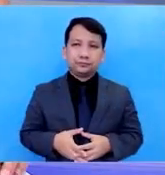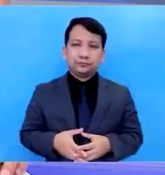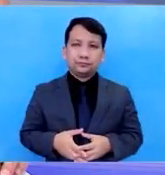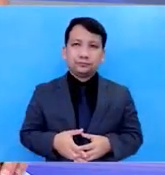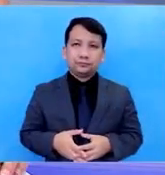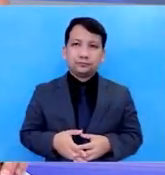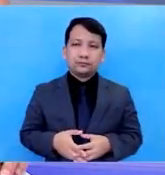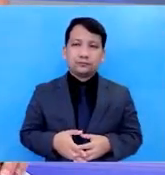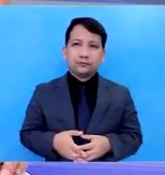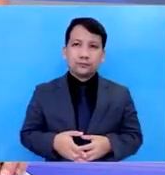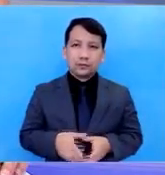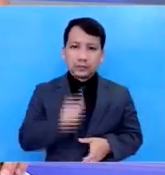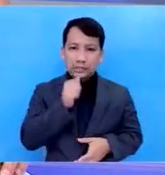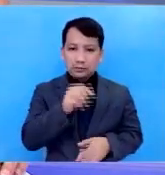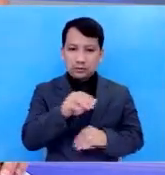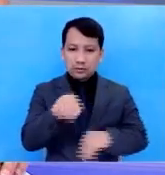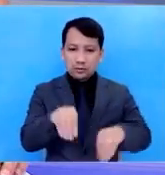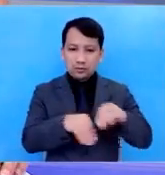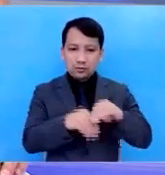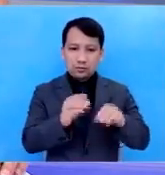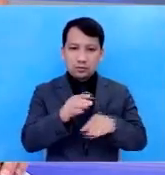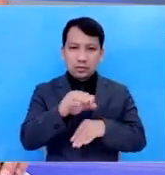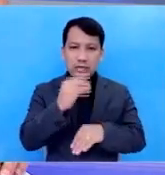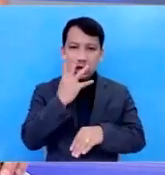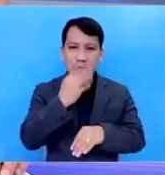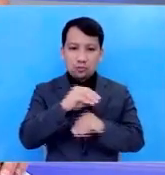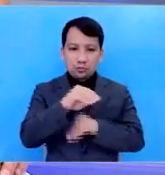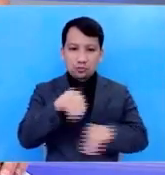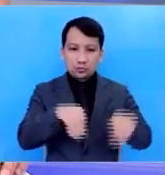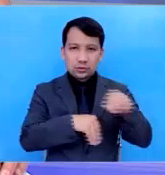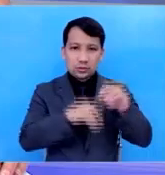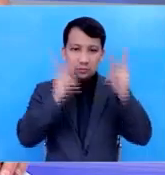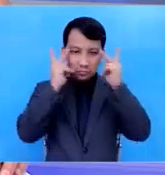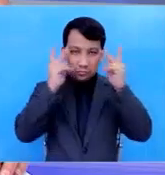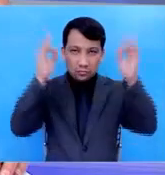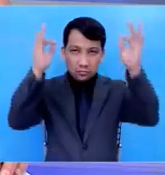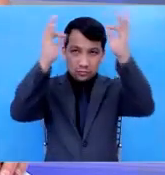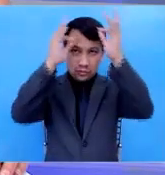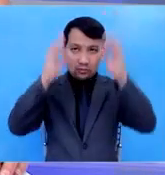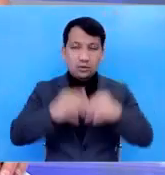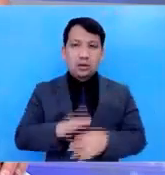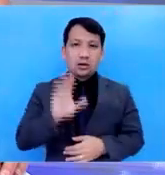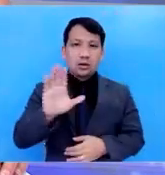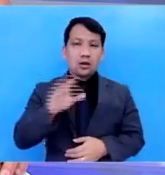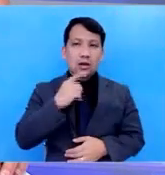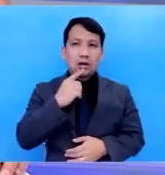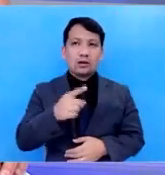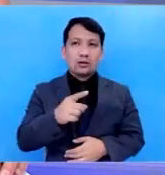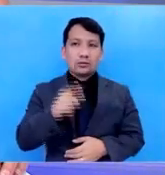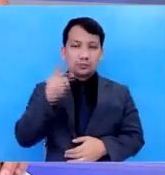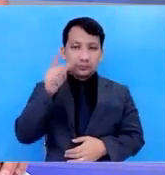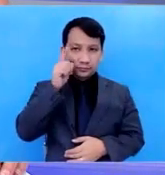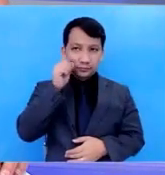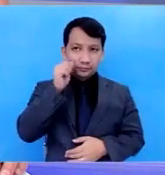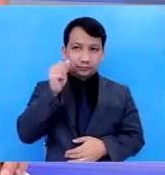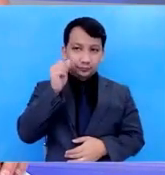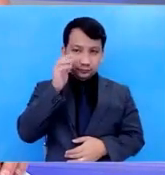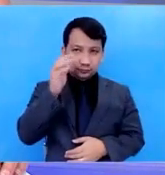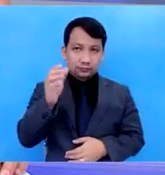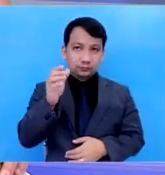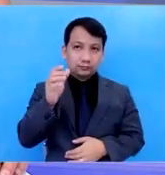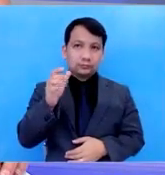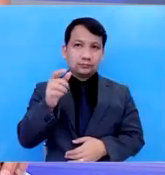napapanahong pag-usapan kung sino ang papalit kay Pope Francis. Yan ang pahayag ni Luis Antonio Cardinal